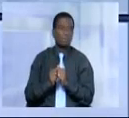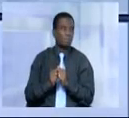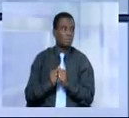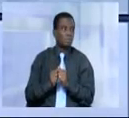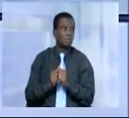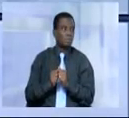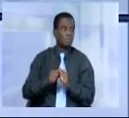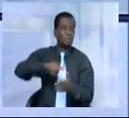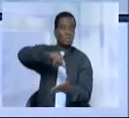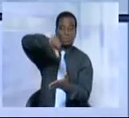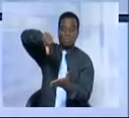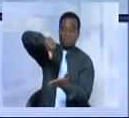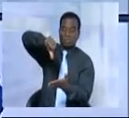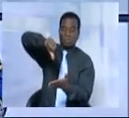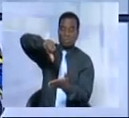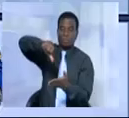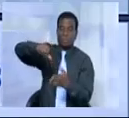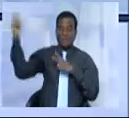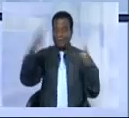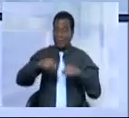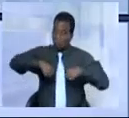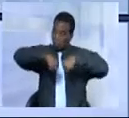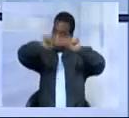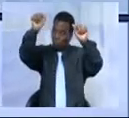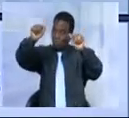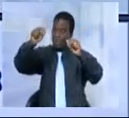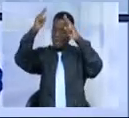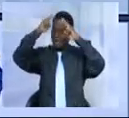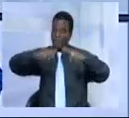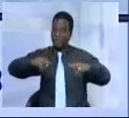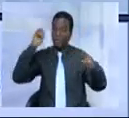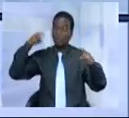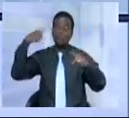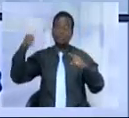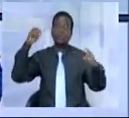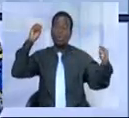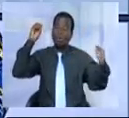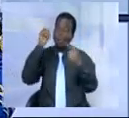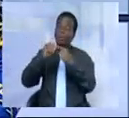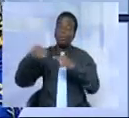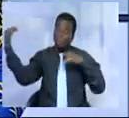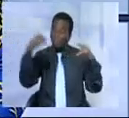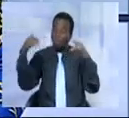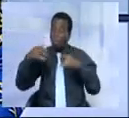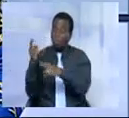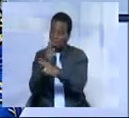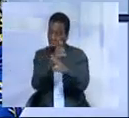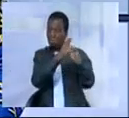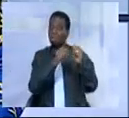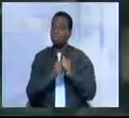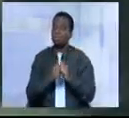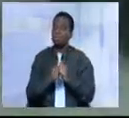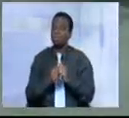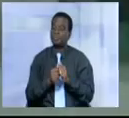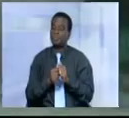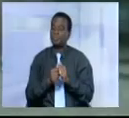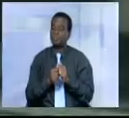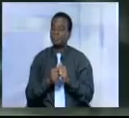En Irak, les violences continuent. La ville de Fallujah, toujours objet de combats entre Al-Qaïda et l'armée irakienne.